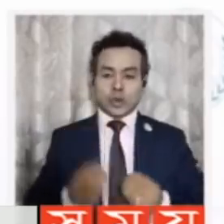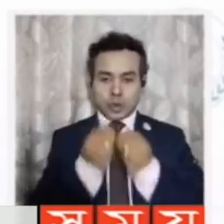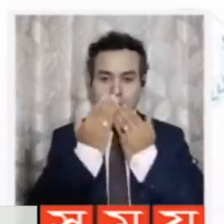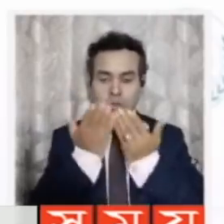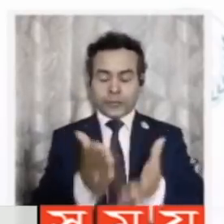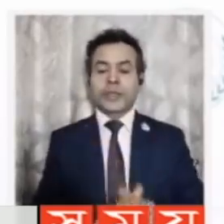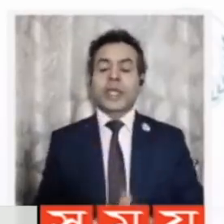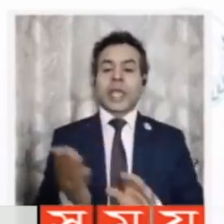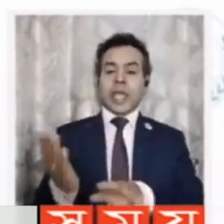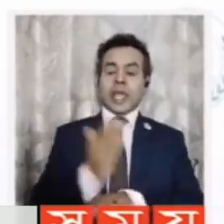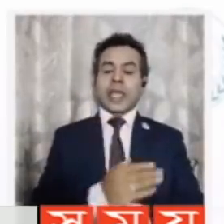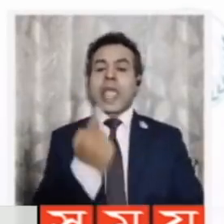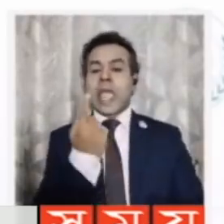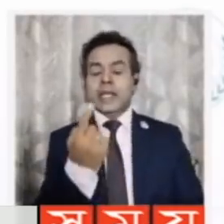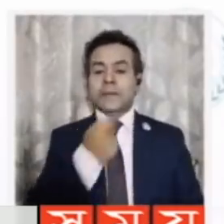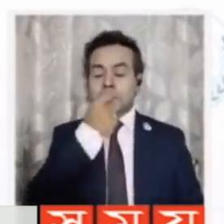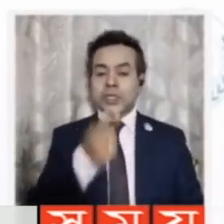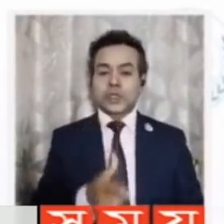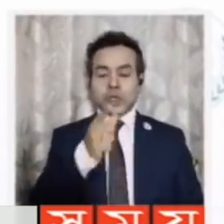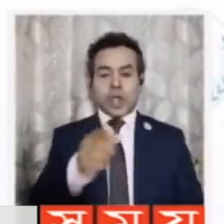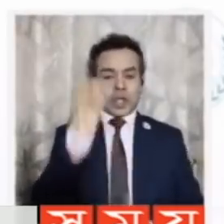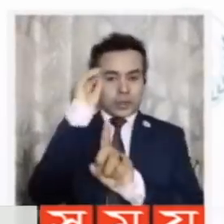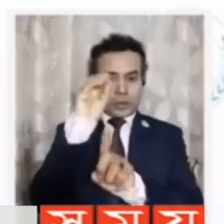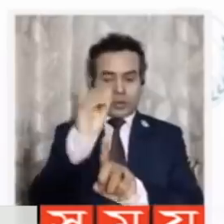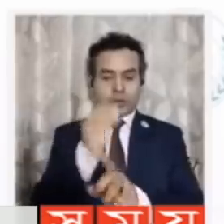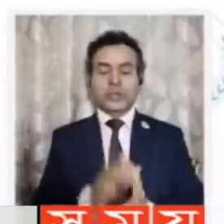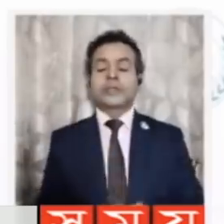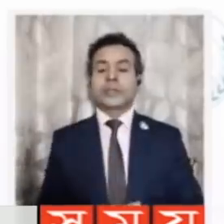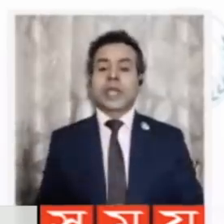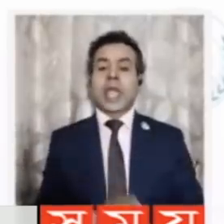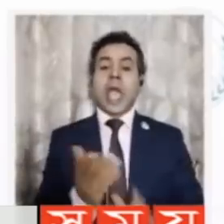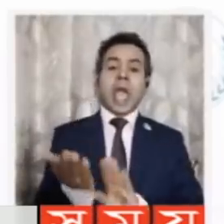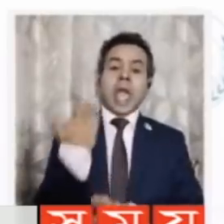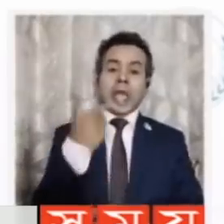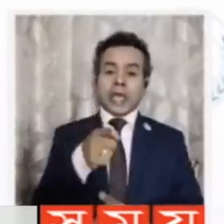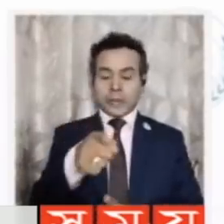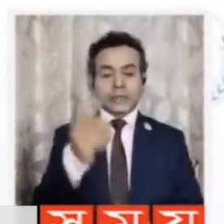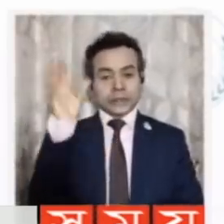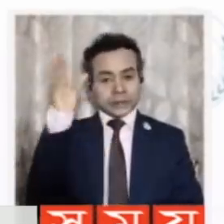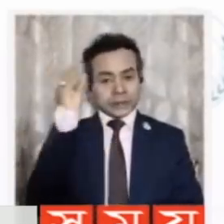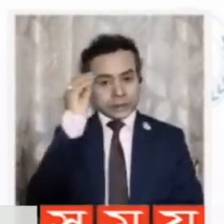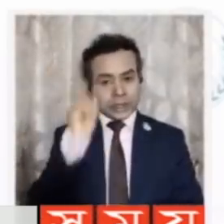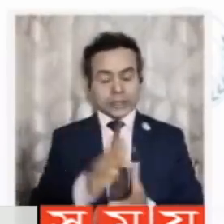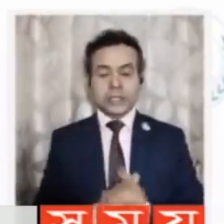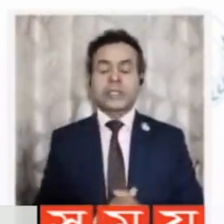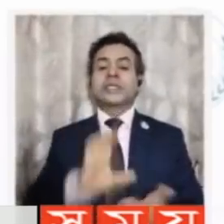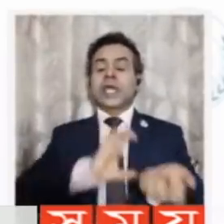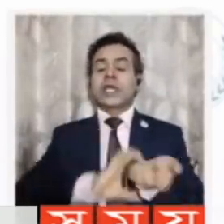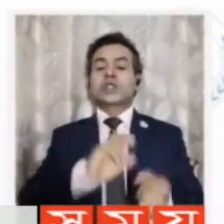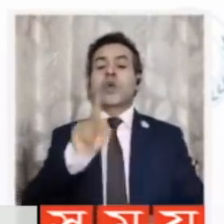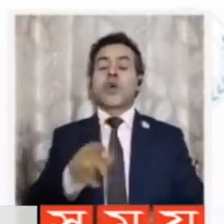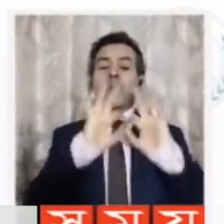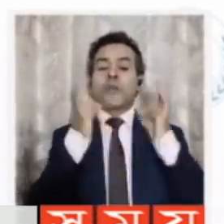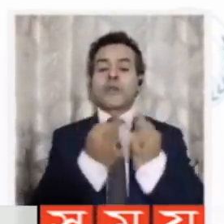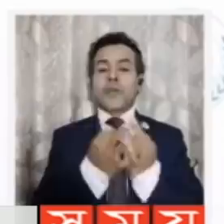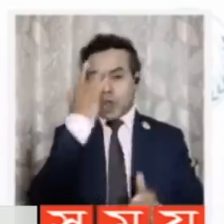বিষয়ে বলতে চাই। আপনারা ইতিমধ্যেই জেনেছেন যে স্বাস্থ্য ও পরিবার কল্যাণ মন্ত্রণালয়ে স্বাস্থ্যসেবা বিভাগ